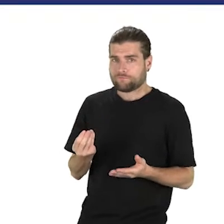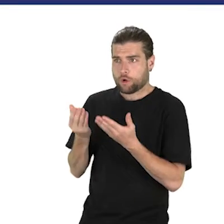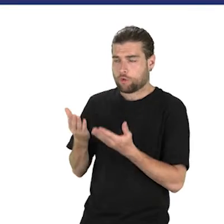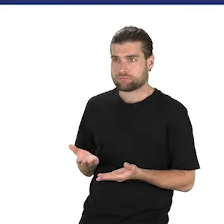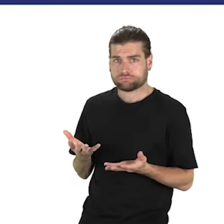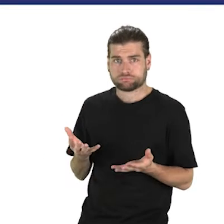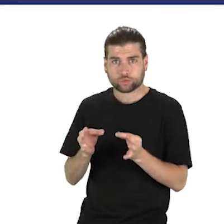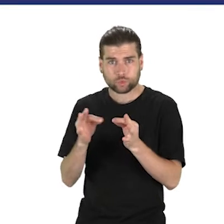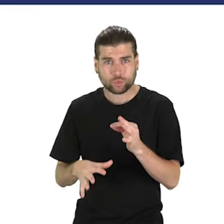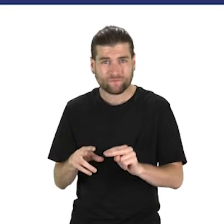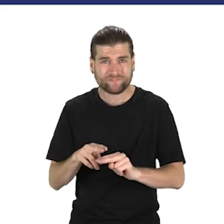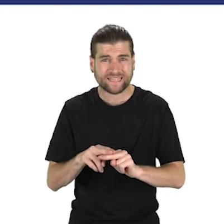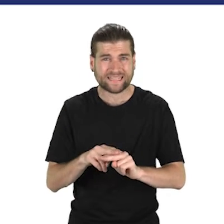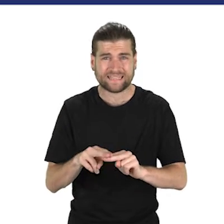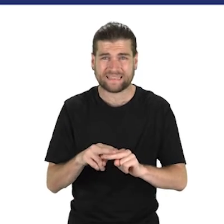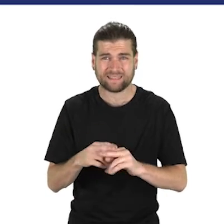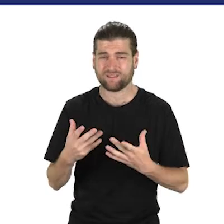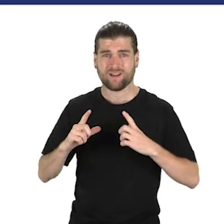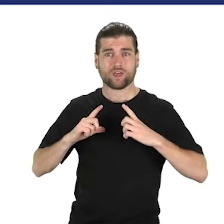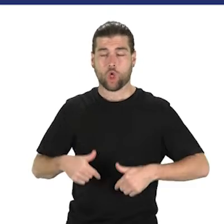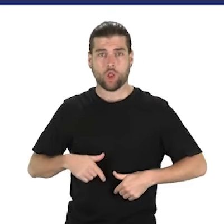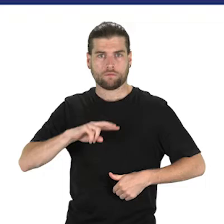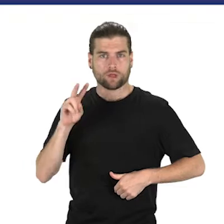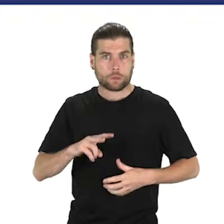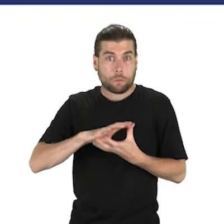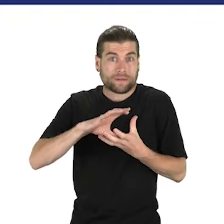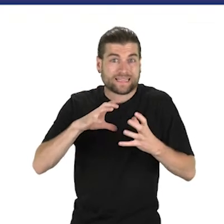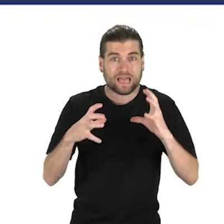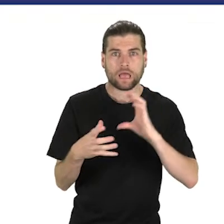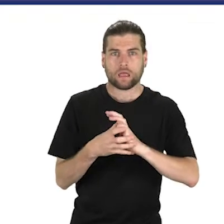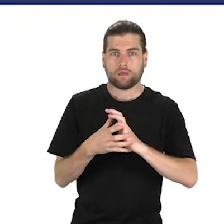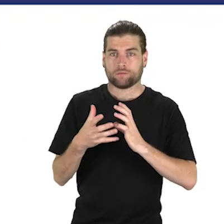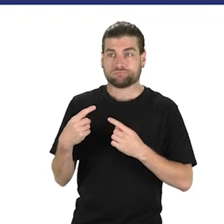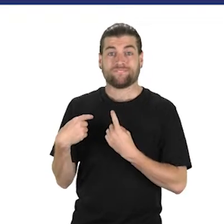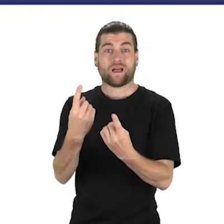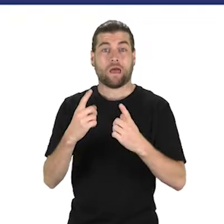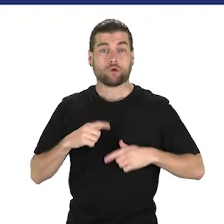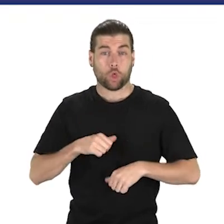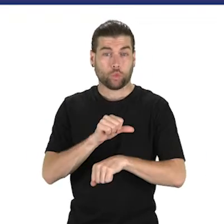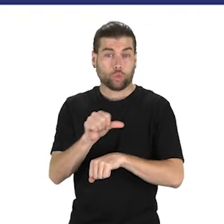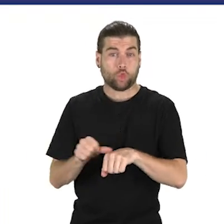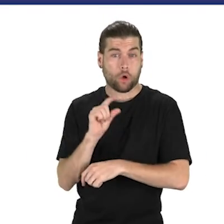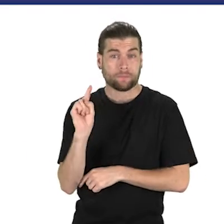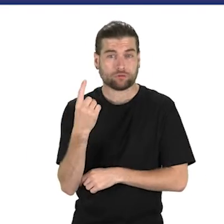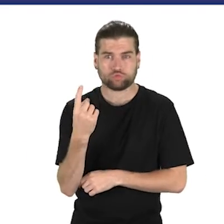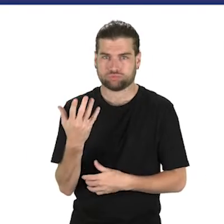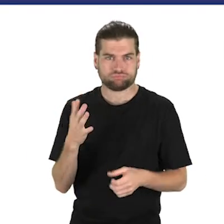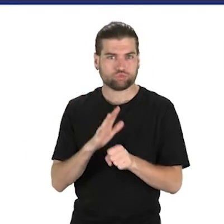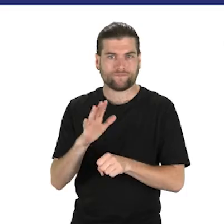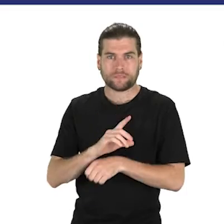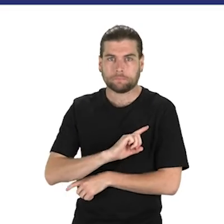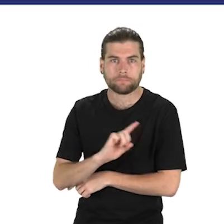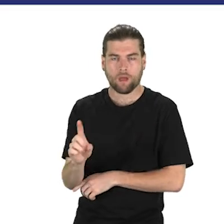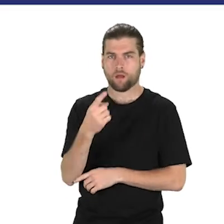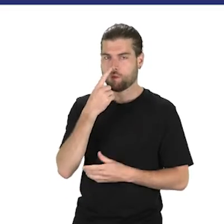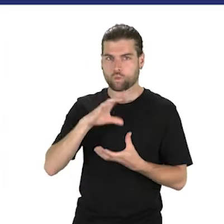un enfant, il était sans solution. Dans les écoles, c'était compliqué. Il allait à l'école qu'1 heure par jour.